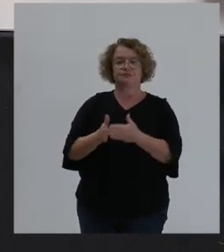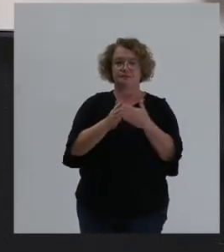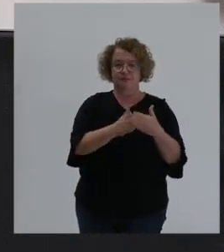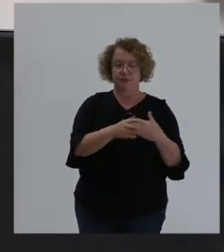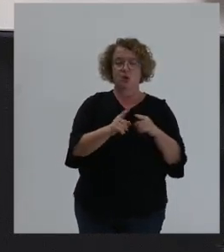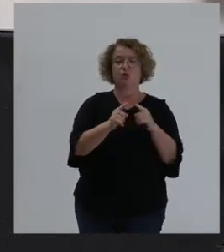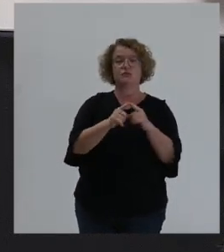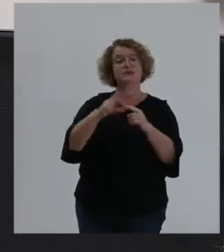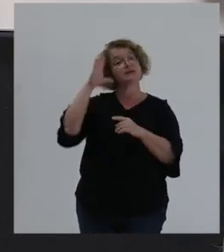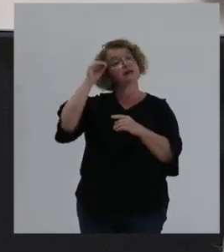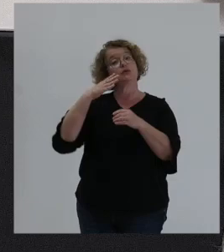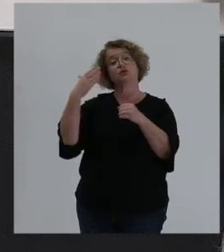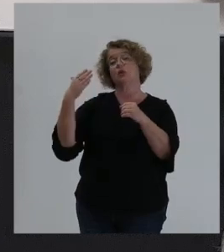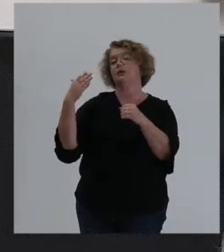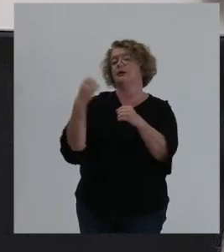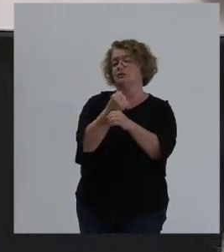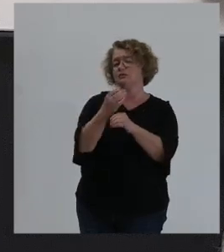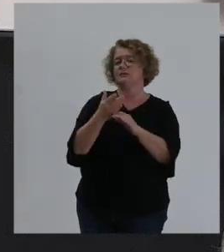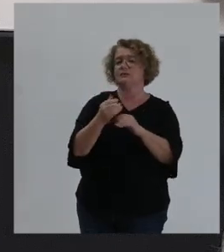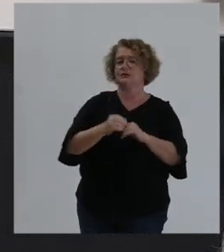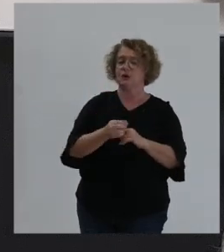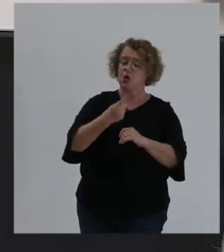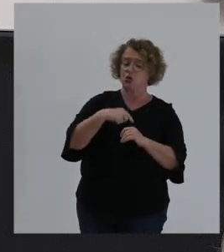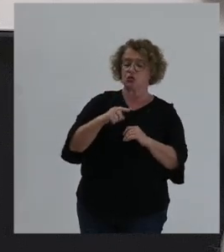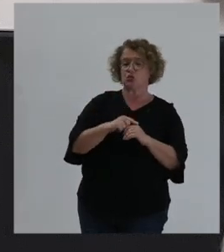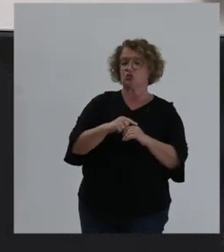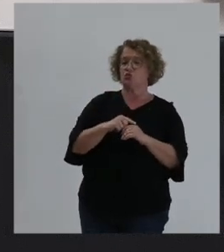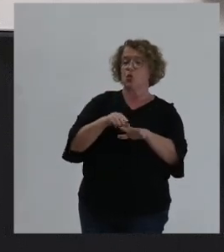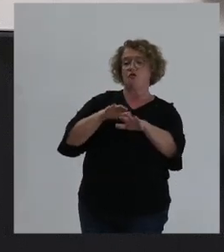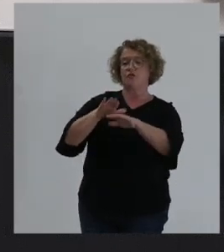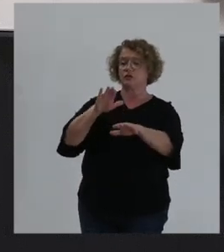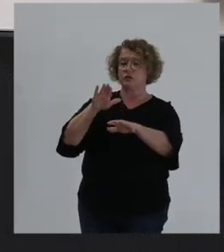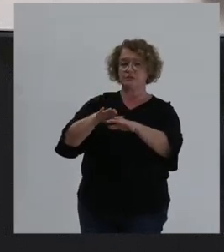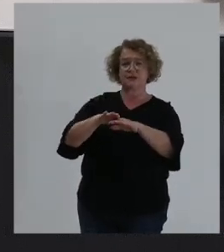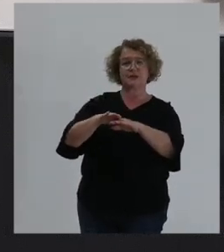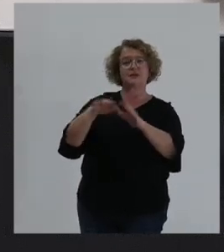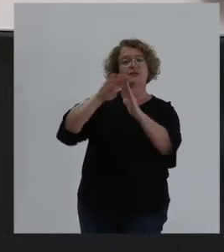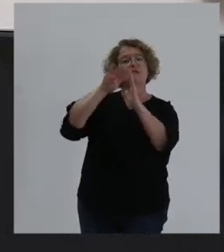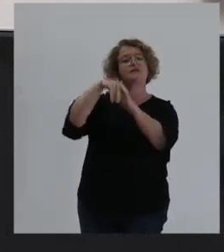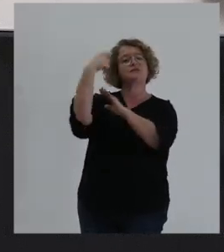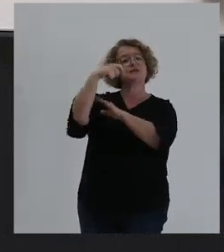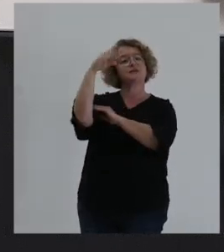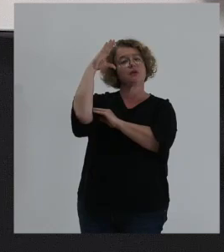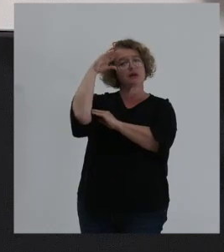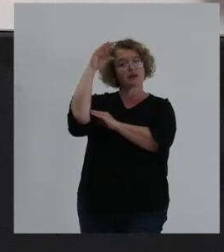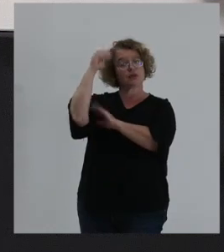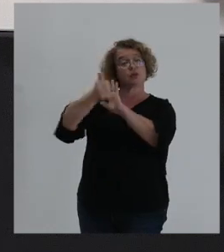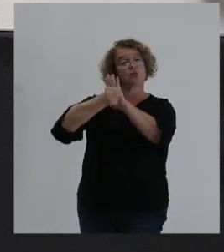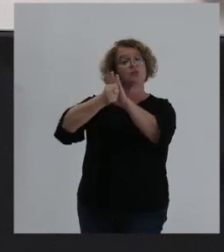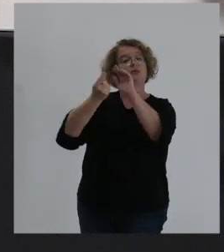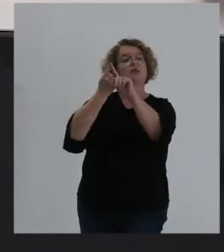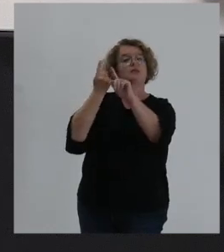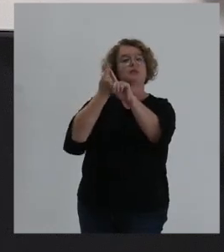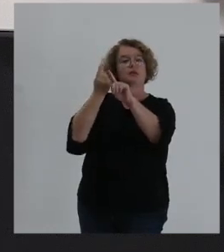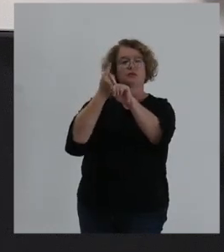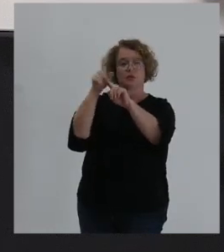réussite étudiante, nous mettrons tout en œuvre en respect de son fonctionnement, de la vice-présidence étudiante, bien évidemment, qui a un rôle important,